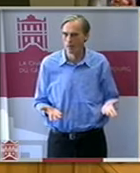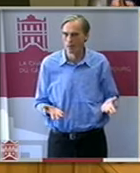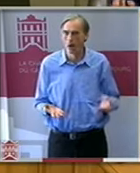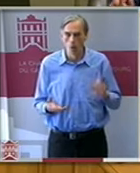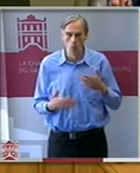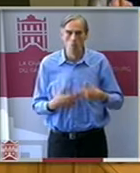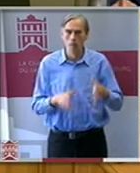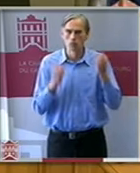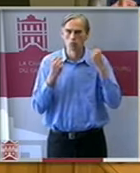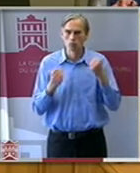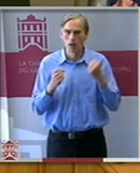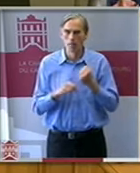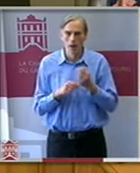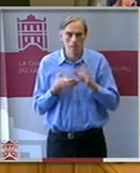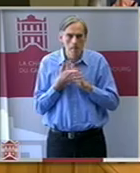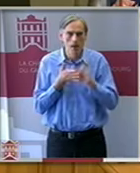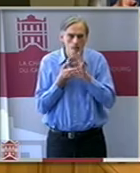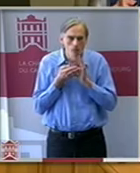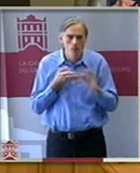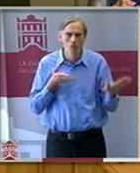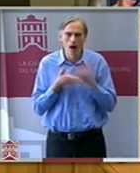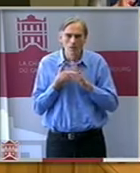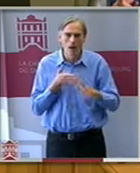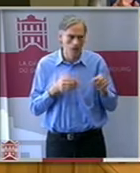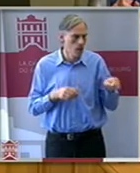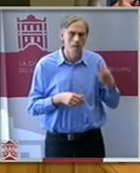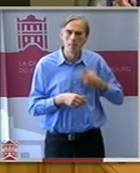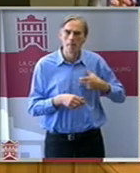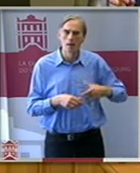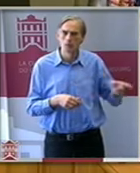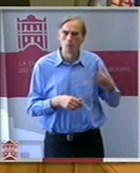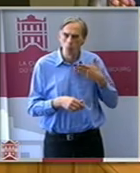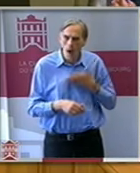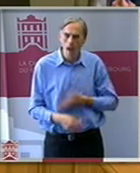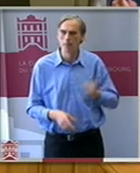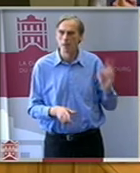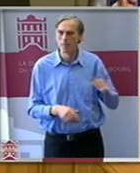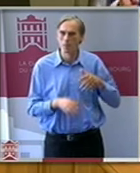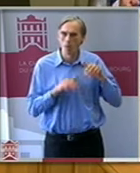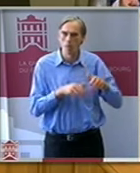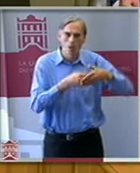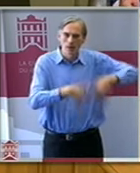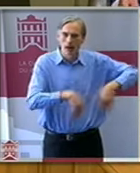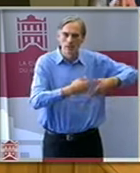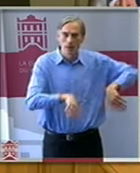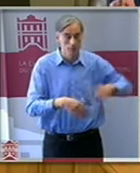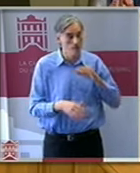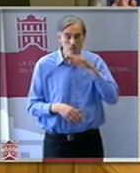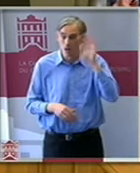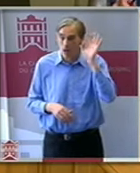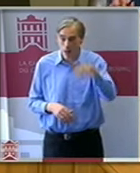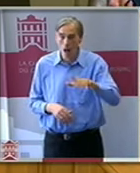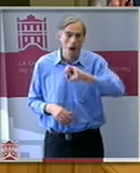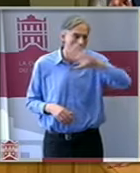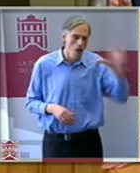Menschen leben heute an Armut und Ausgrenzung, genau wie demnächst. Viele Länder, vor allem in Afrika, sind auch immer just Rohstofflieferanten